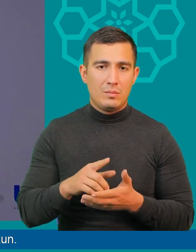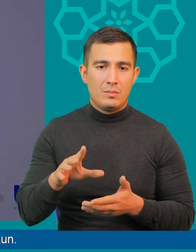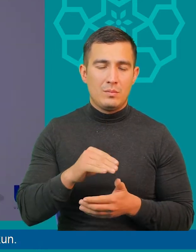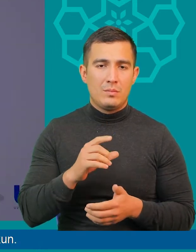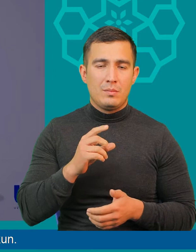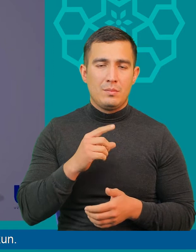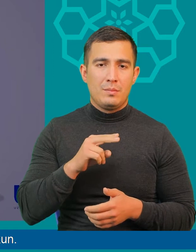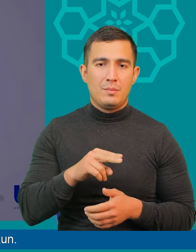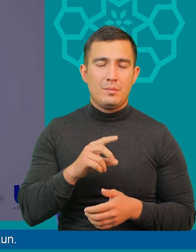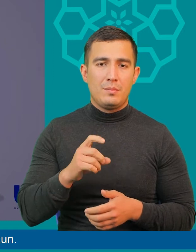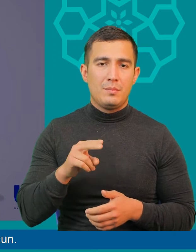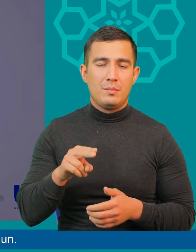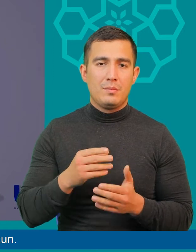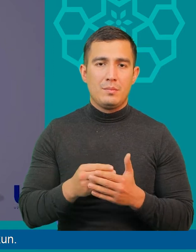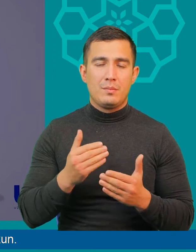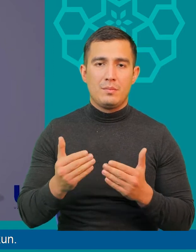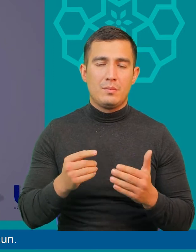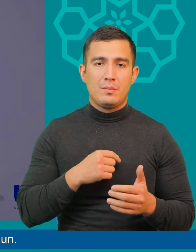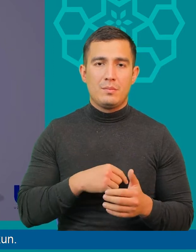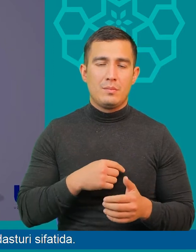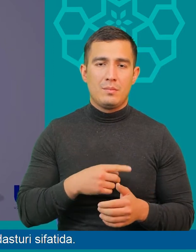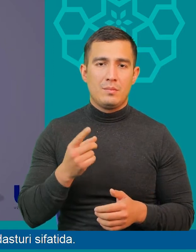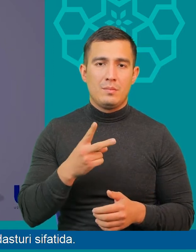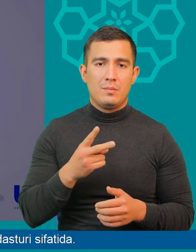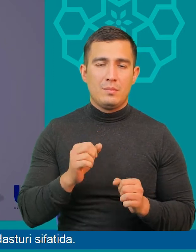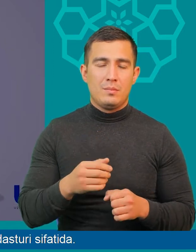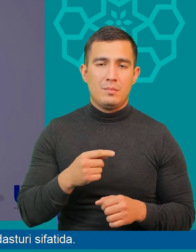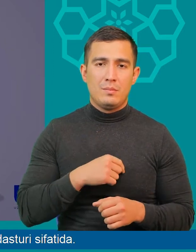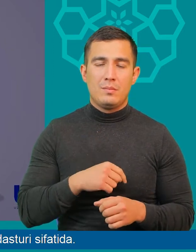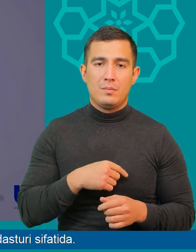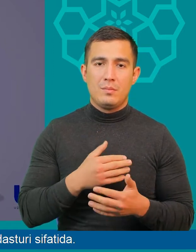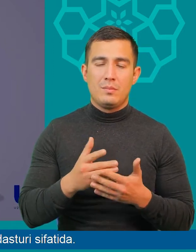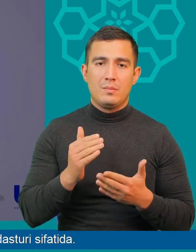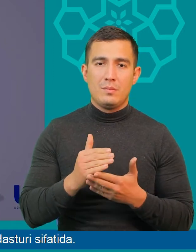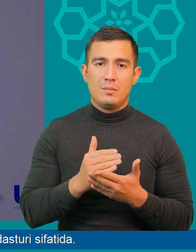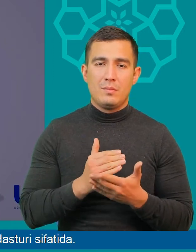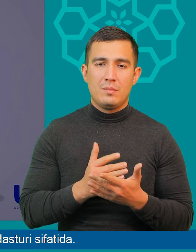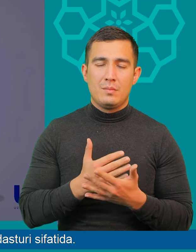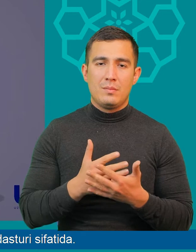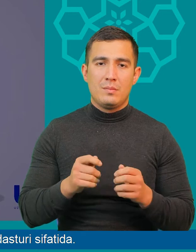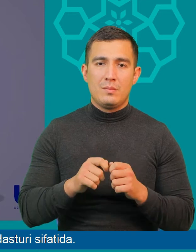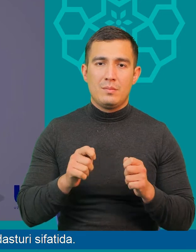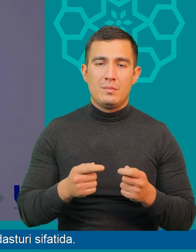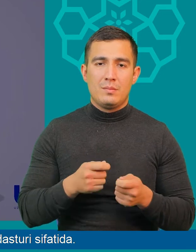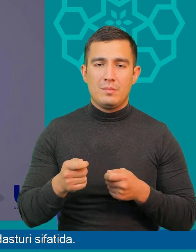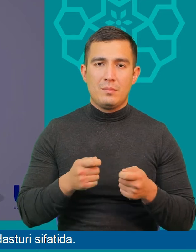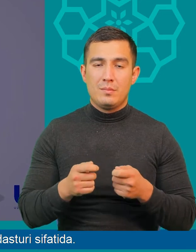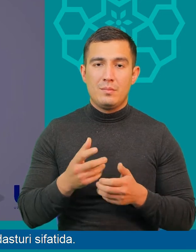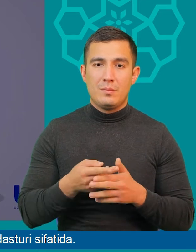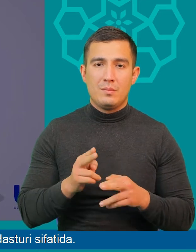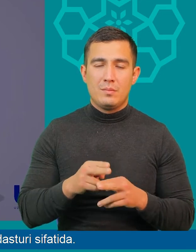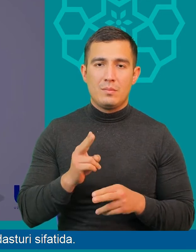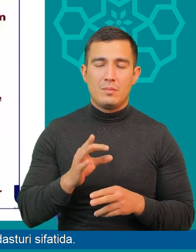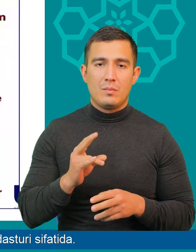PHP dasturlari ikki usulda bajarilishi mumkin. Web serverlar tomonidan ssenariy ilovasi va